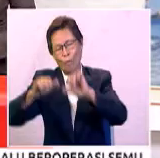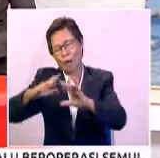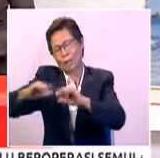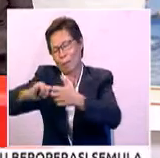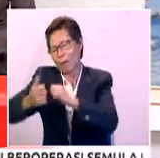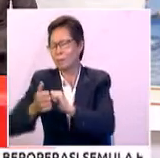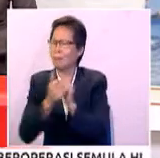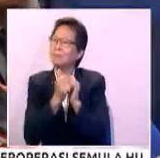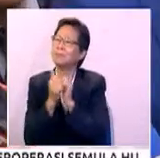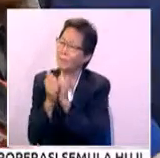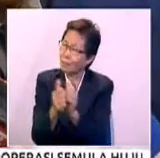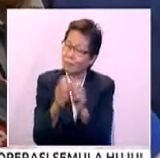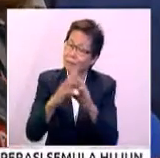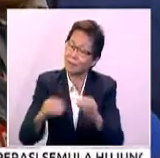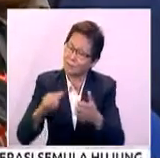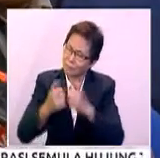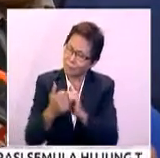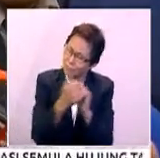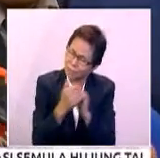bersama.